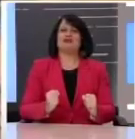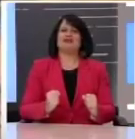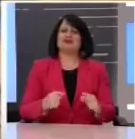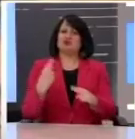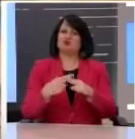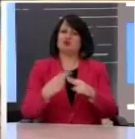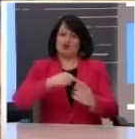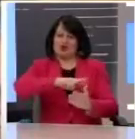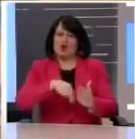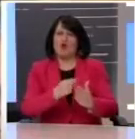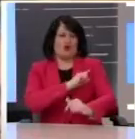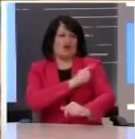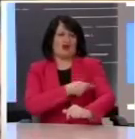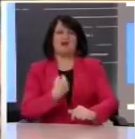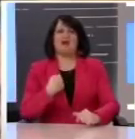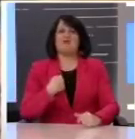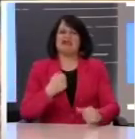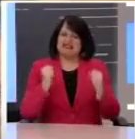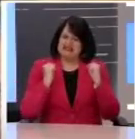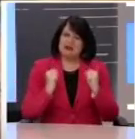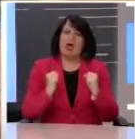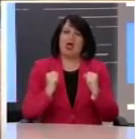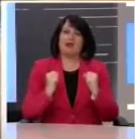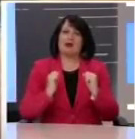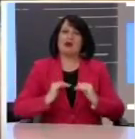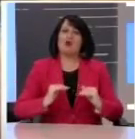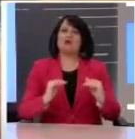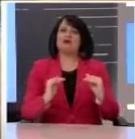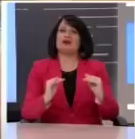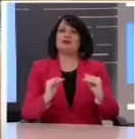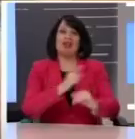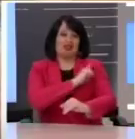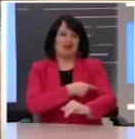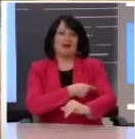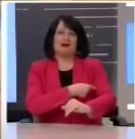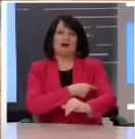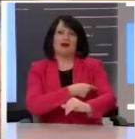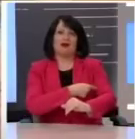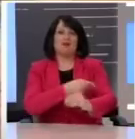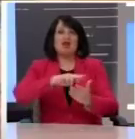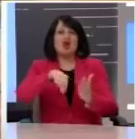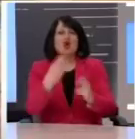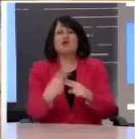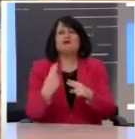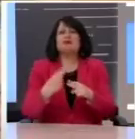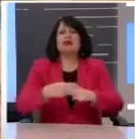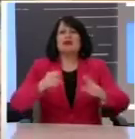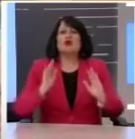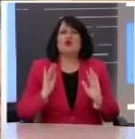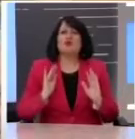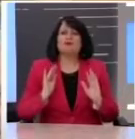πλέον ρόλο, μια δύναμη σταθερότητας, αλλά και μια δύναμη που παίζει ενεργό ρόλο μέσα από